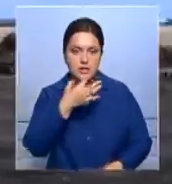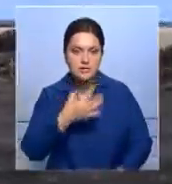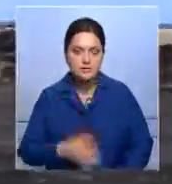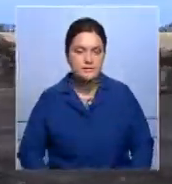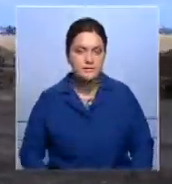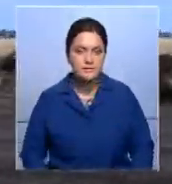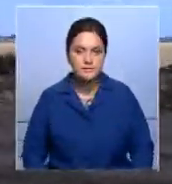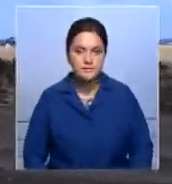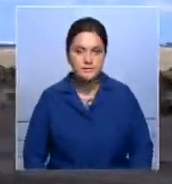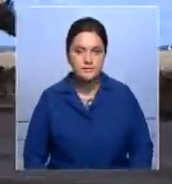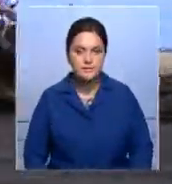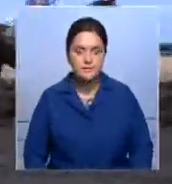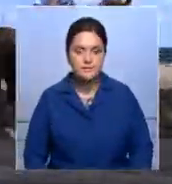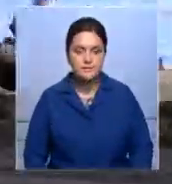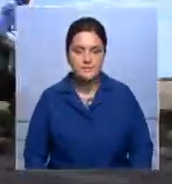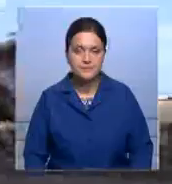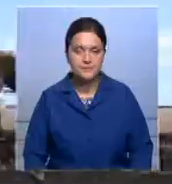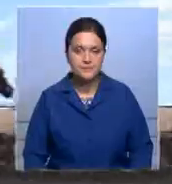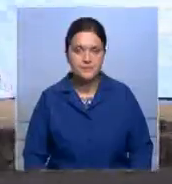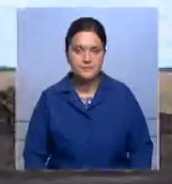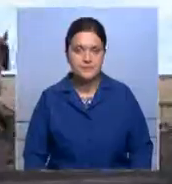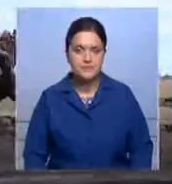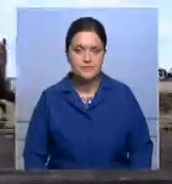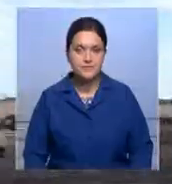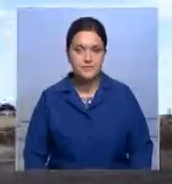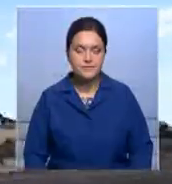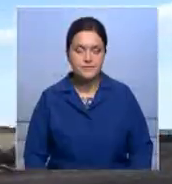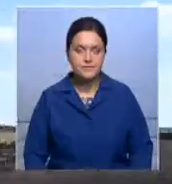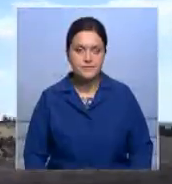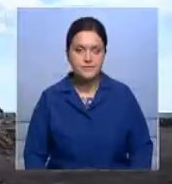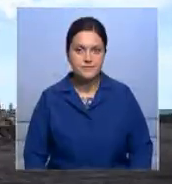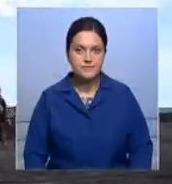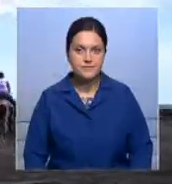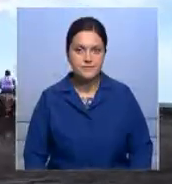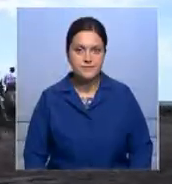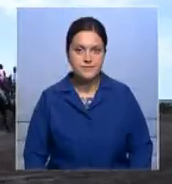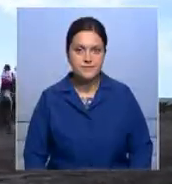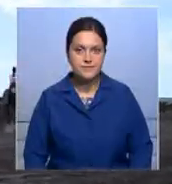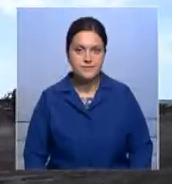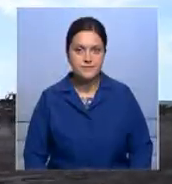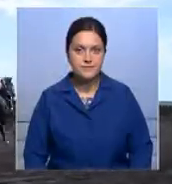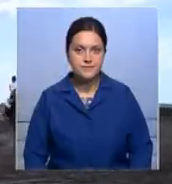надолго. Нургуль Ахметова, Тулеген Иманов, Тюменская область России, 24 КИЗ.